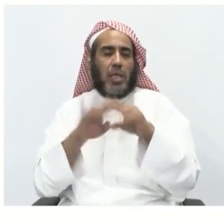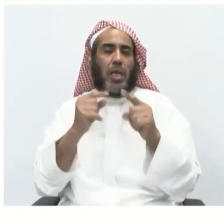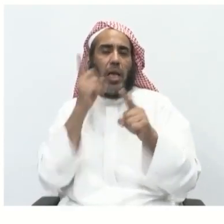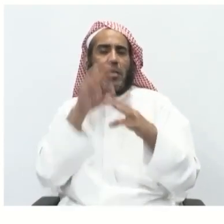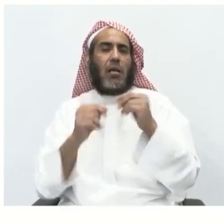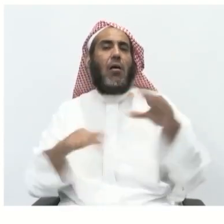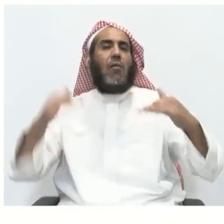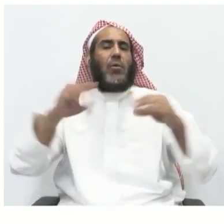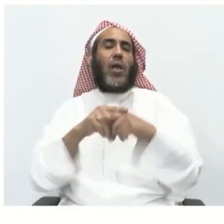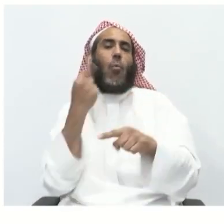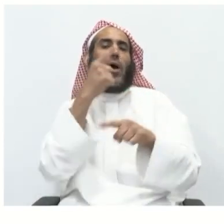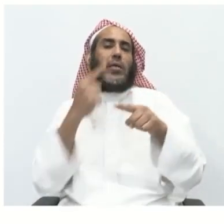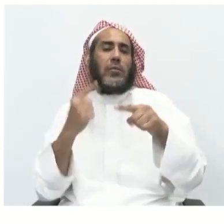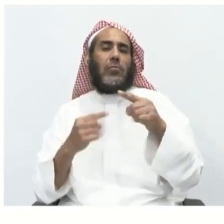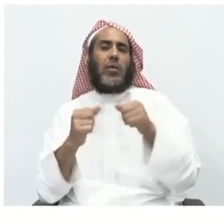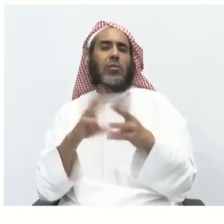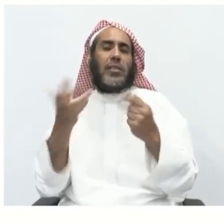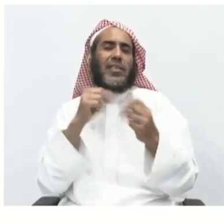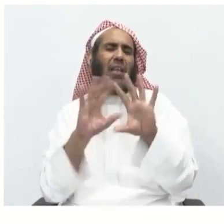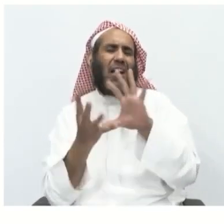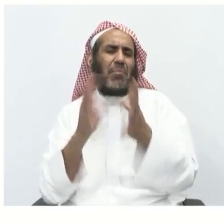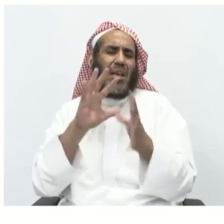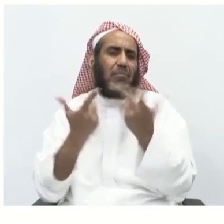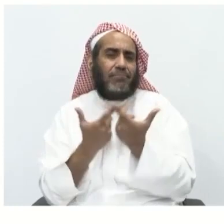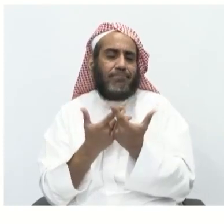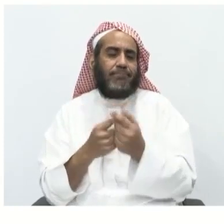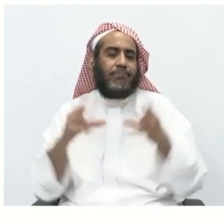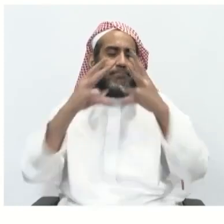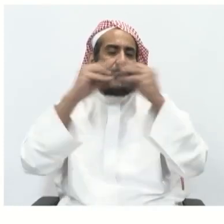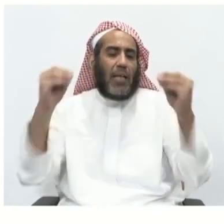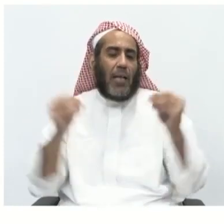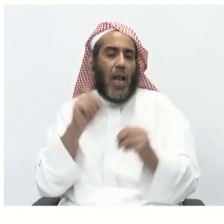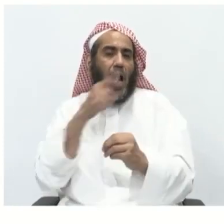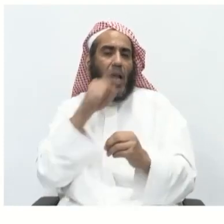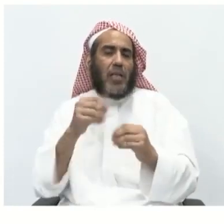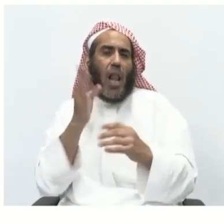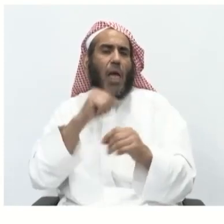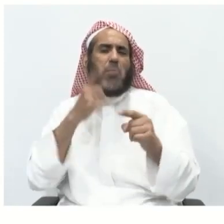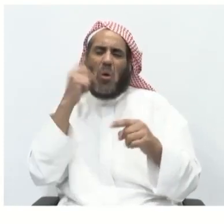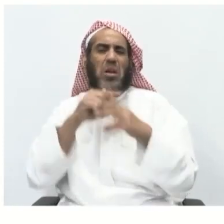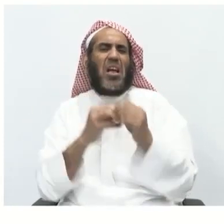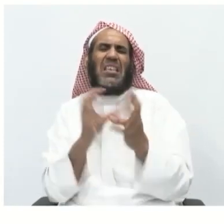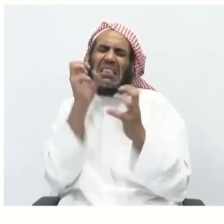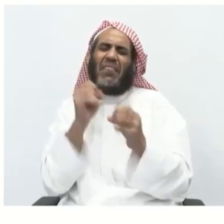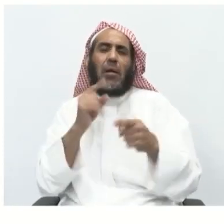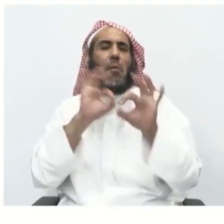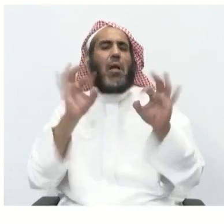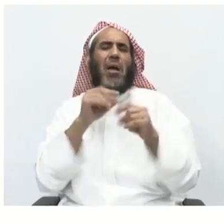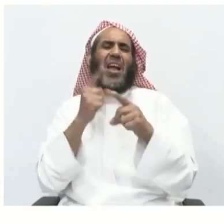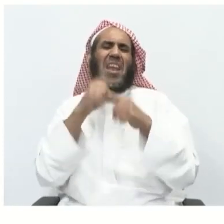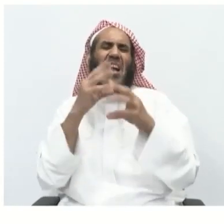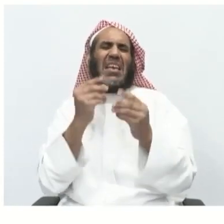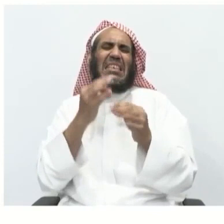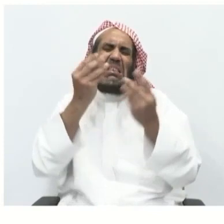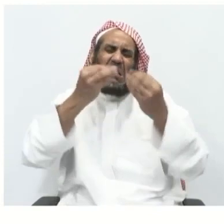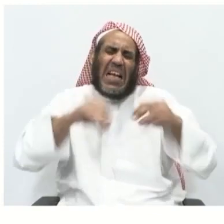النحاس في المعادله هي واحد واحد طبعا ستعطيني نتيجه تقريبيه تحليل الخطا لم يكن النحاس جاف تماما كما ان النحاس